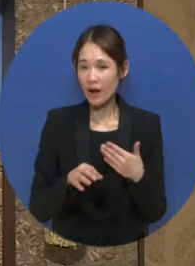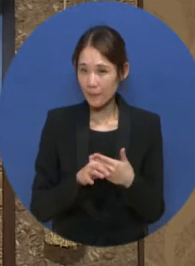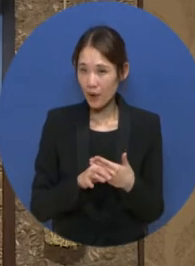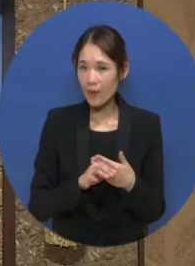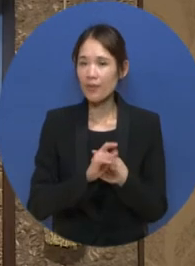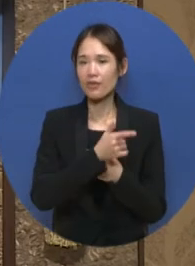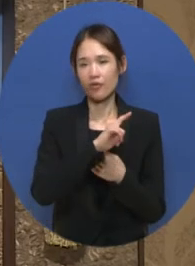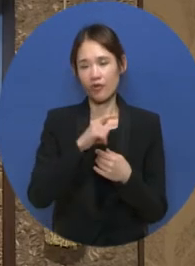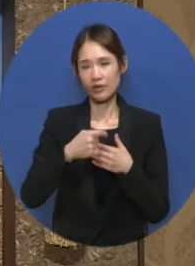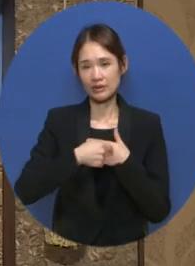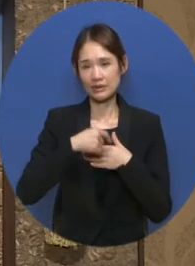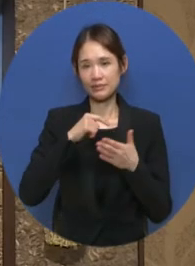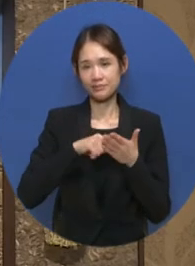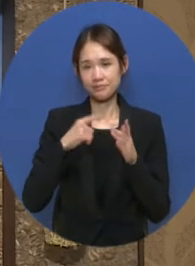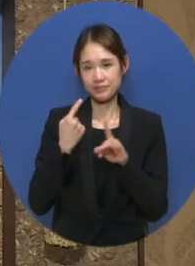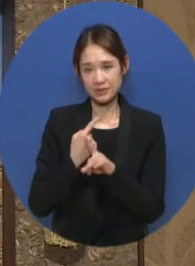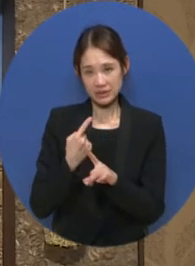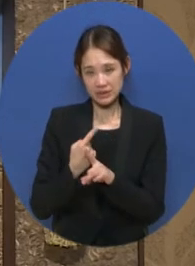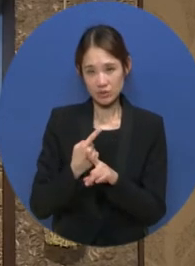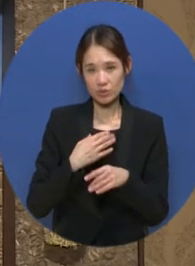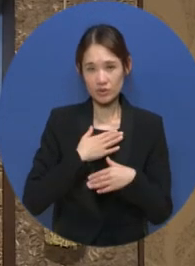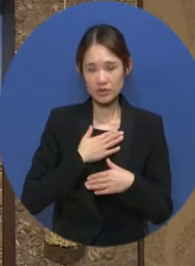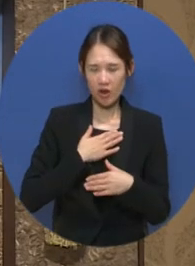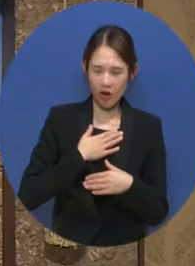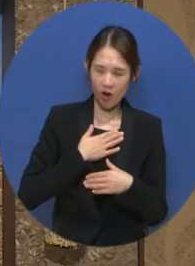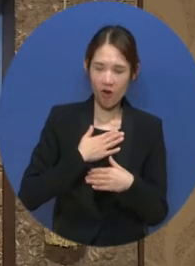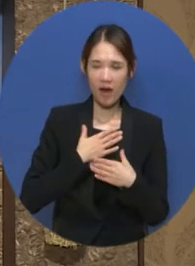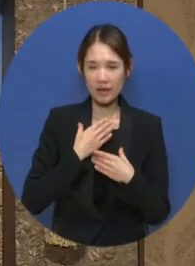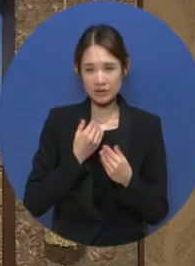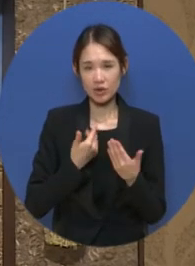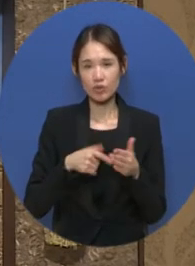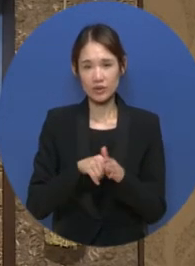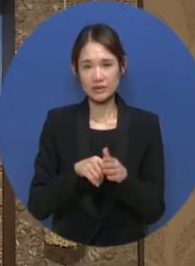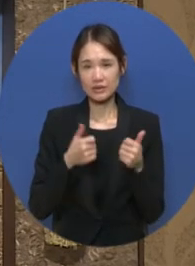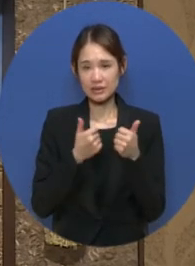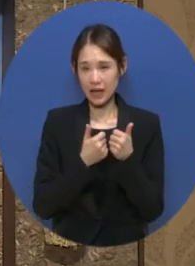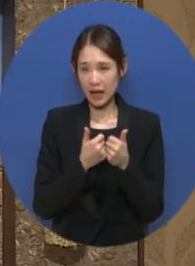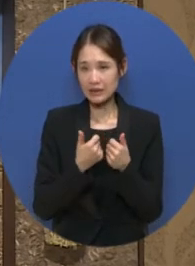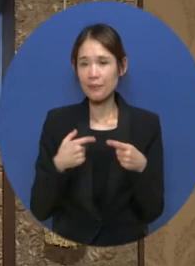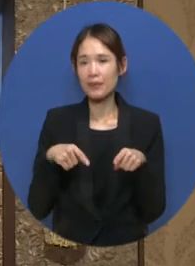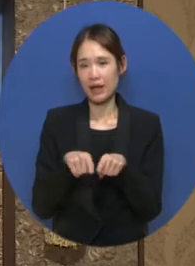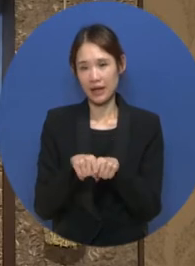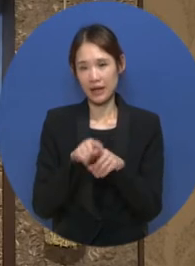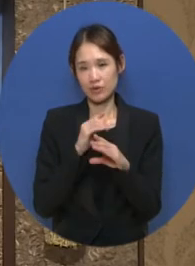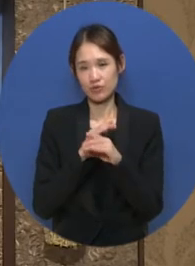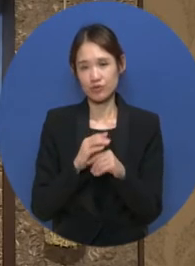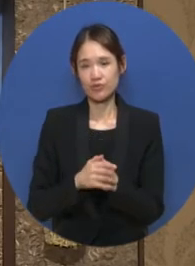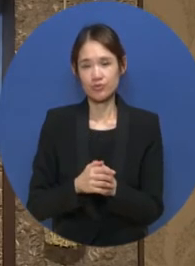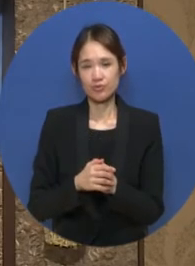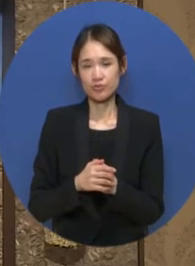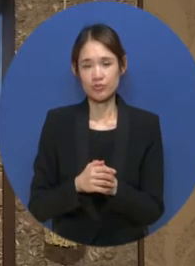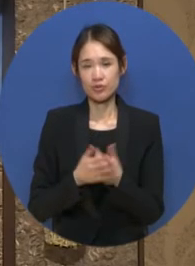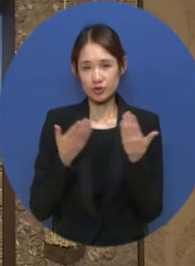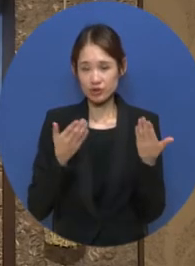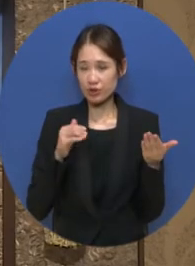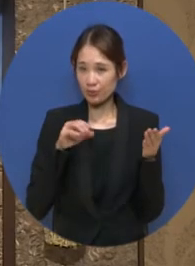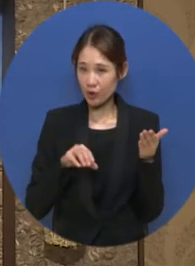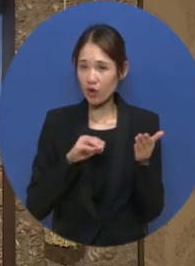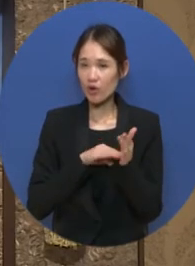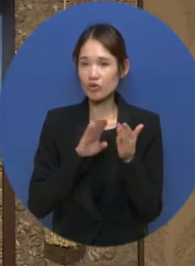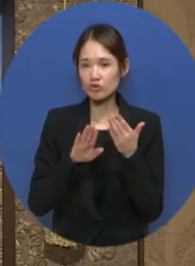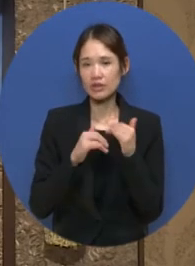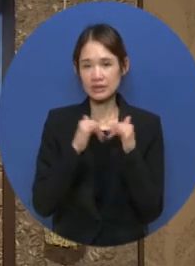이제 치료 심리적인 치료 라든지 정서 안정을 위해서 다양한 때 상담 또 함께 이루어지고 있고요 또 쉼터 이후에